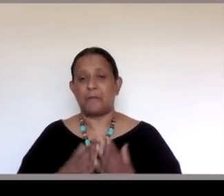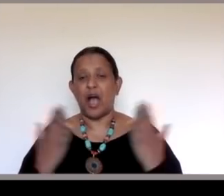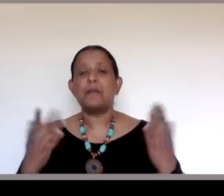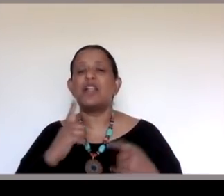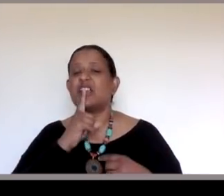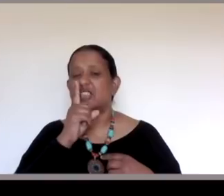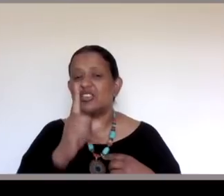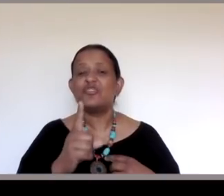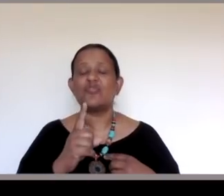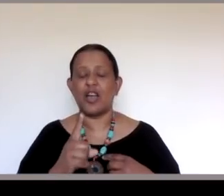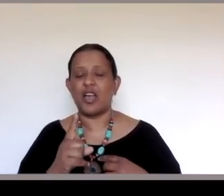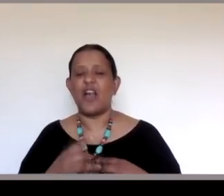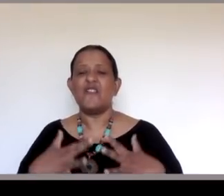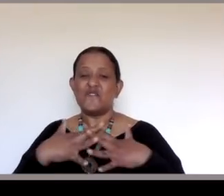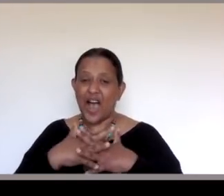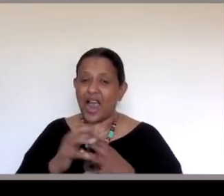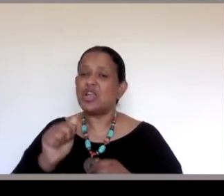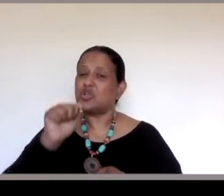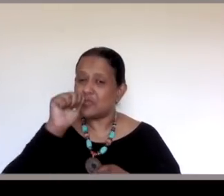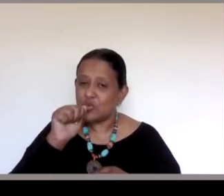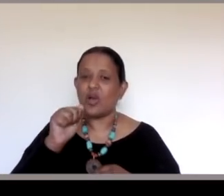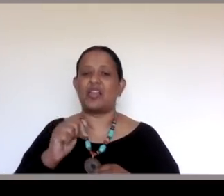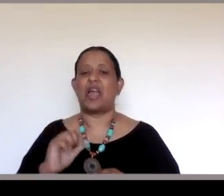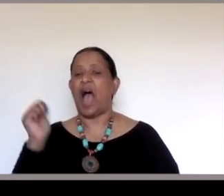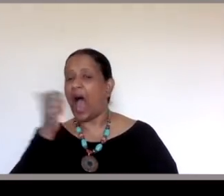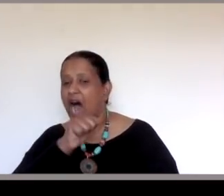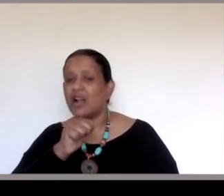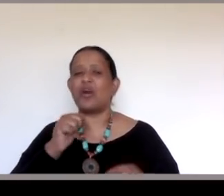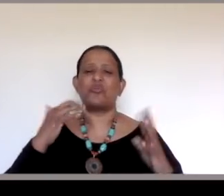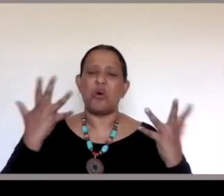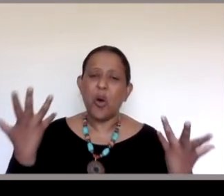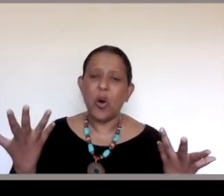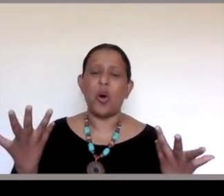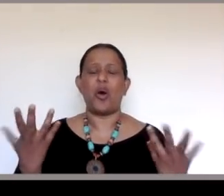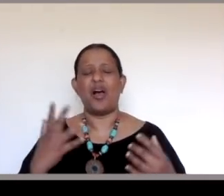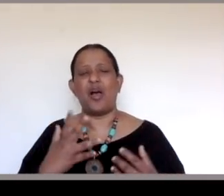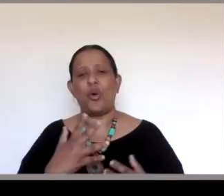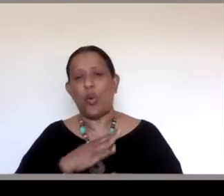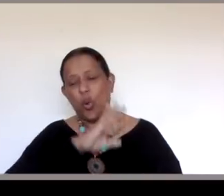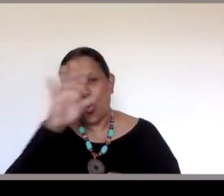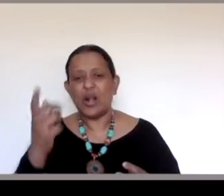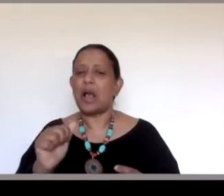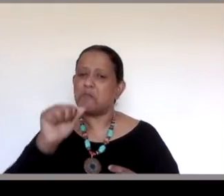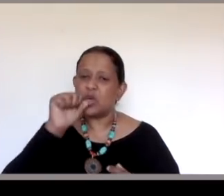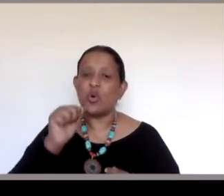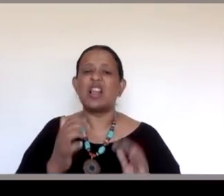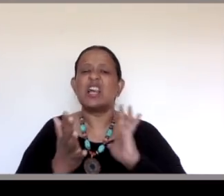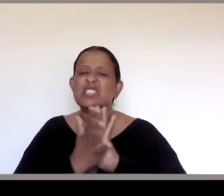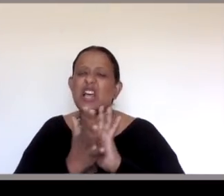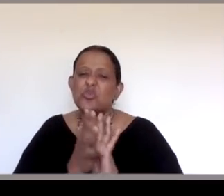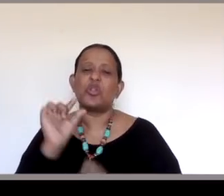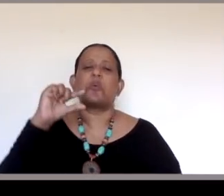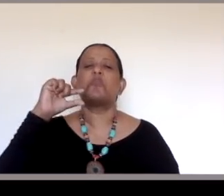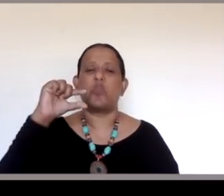වෙන්න පොඩි thrill එකක් ගන්න මොනවද කරන්න පුළුවන් කියලා හොයනවා. නම්